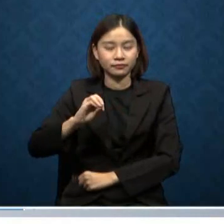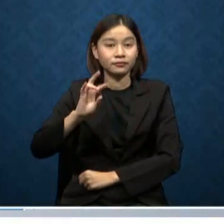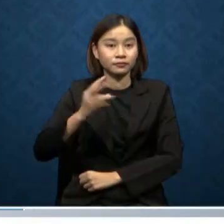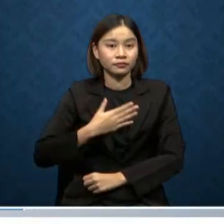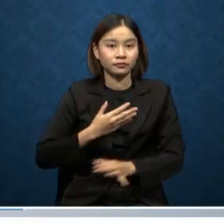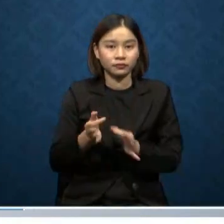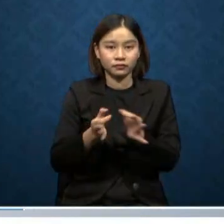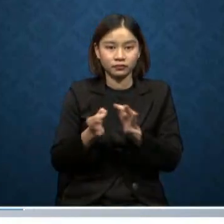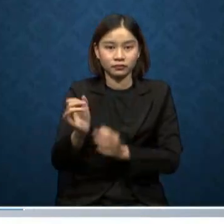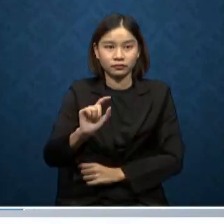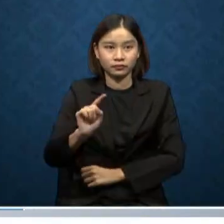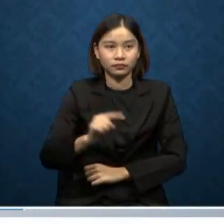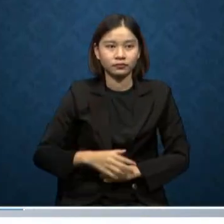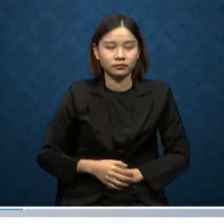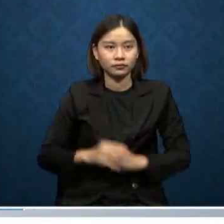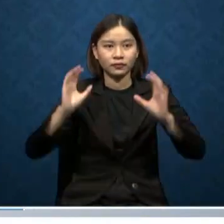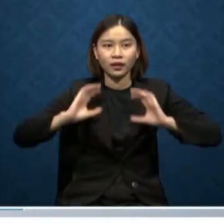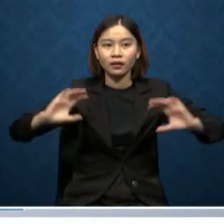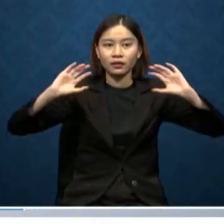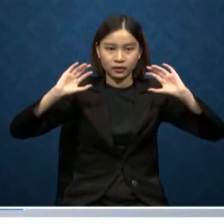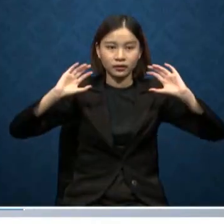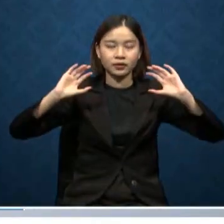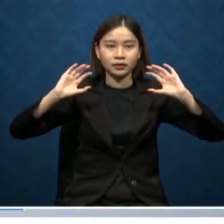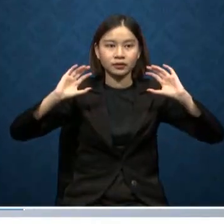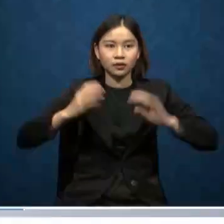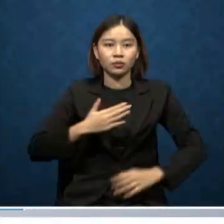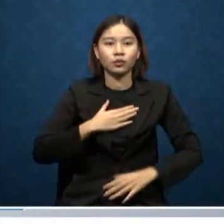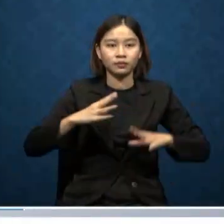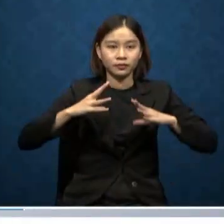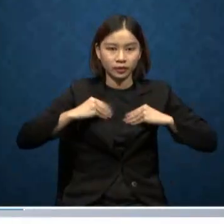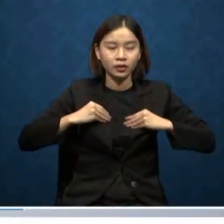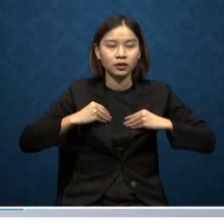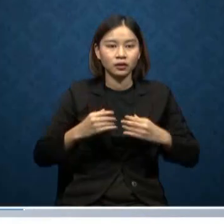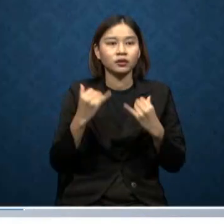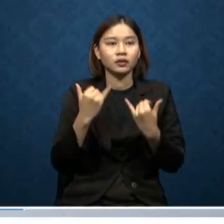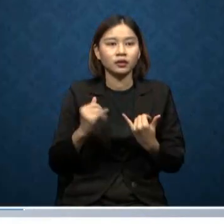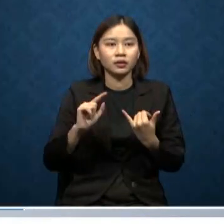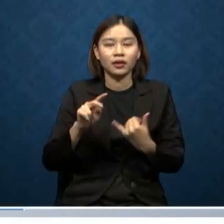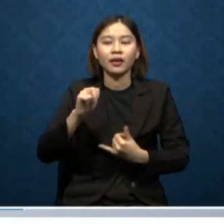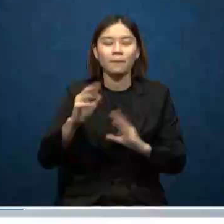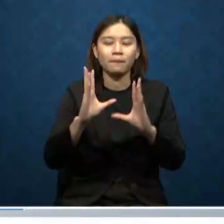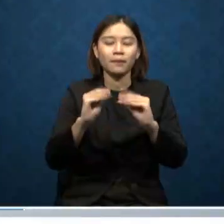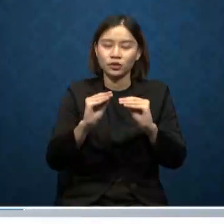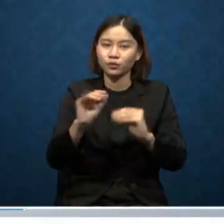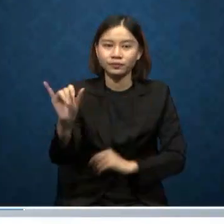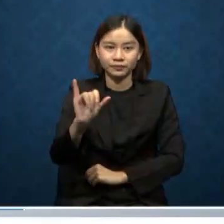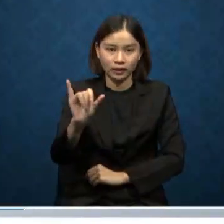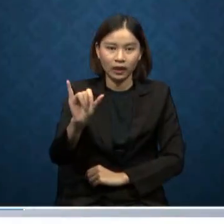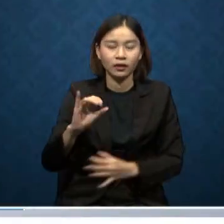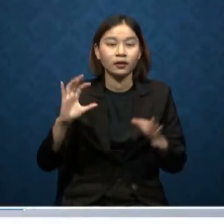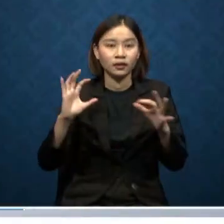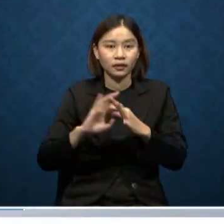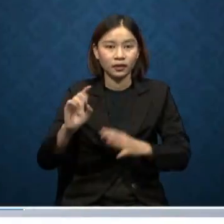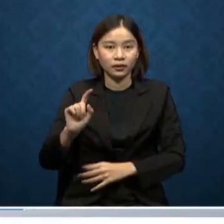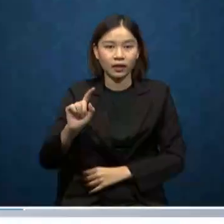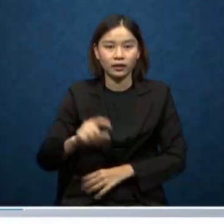ีนอยี้ครับรัฐบาลต้องผมยอมรับครัวายังไม่ได้มีการนัดประชุมอยเปทางการนะครับในเรื่องของก